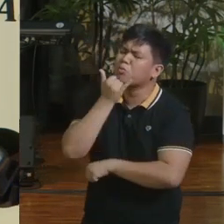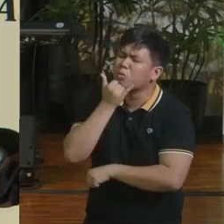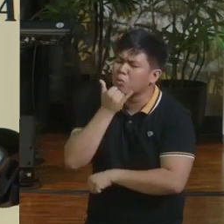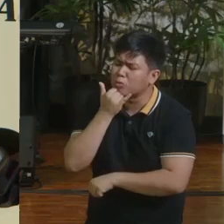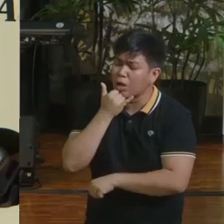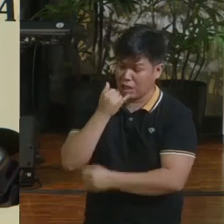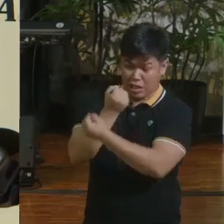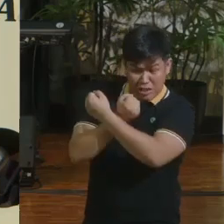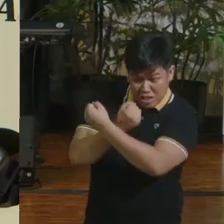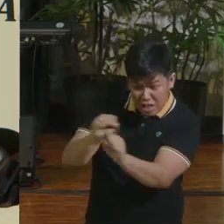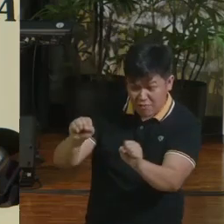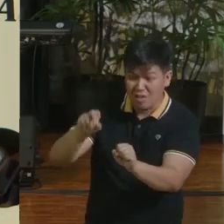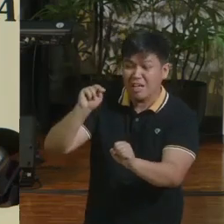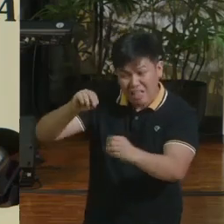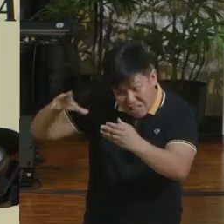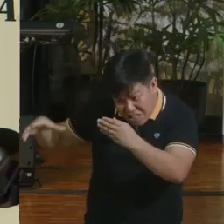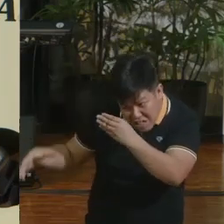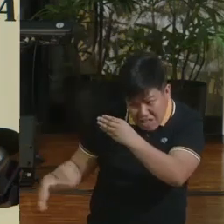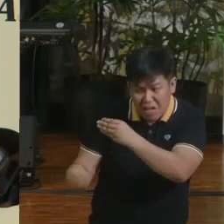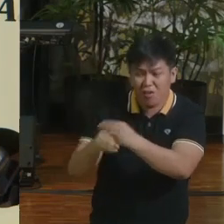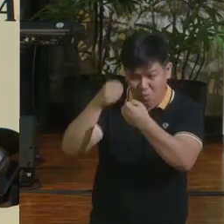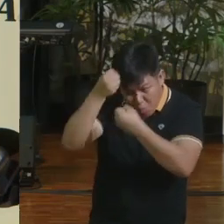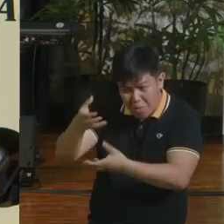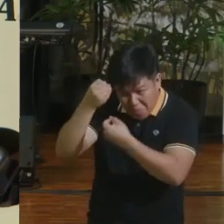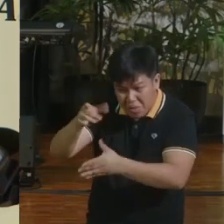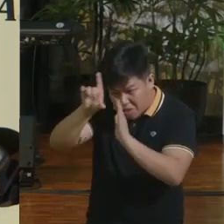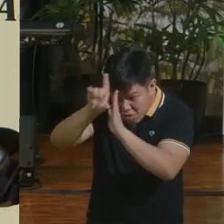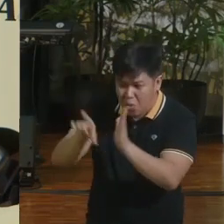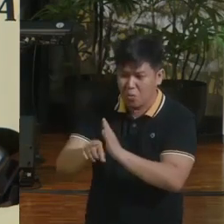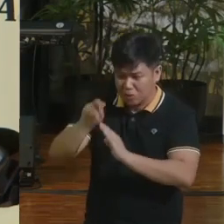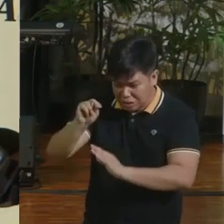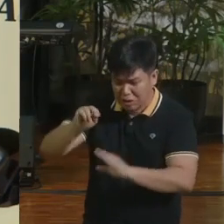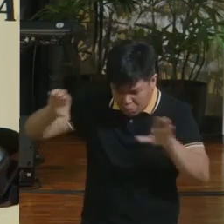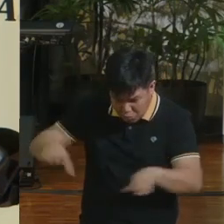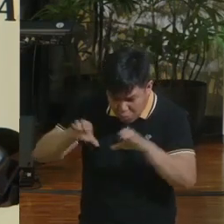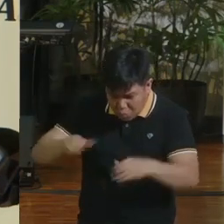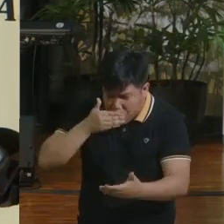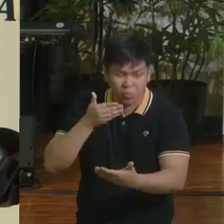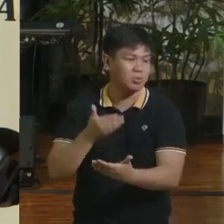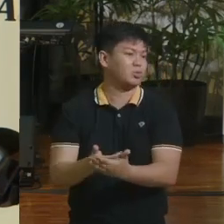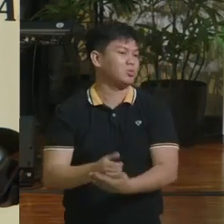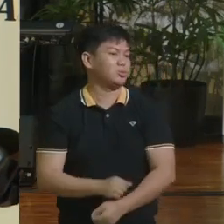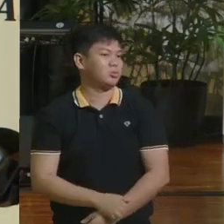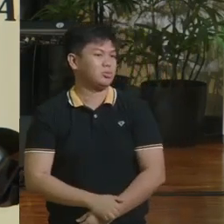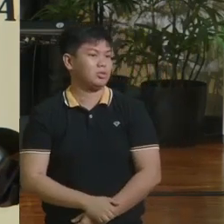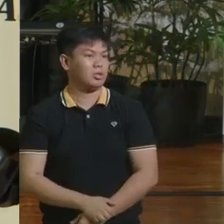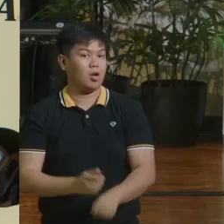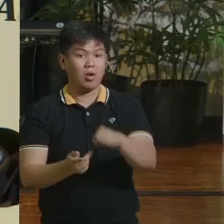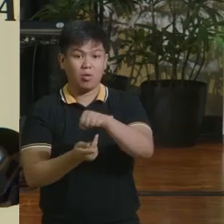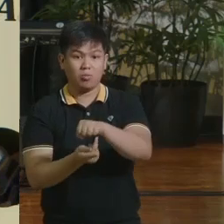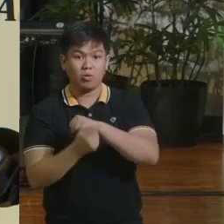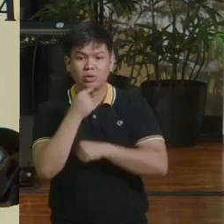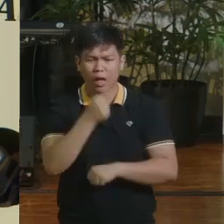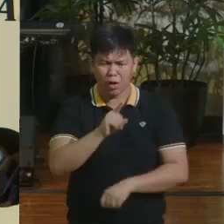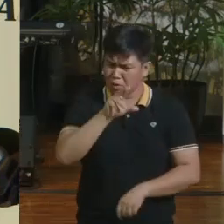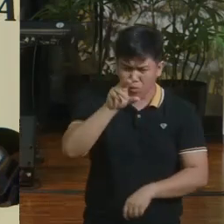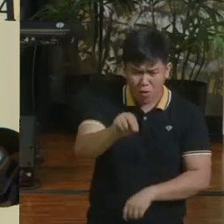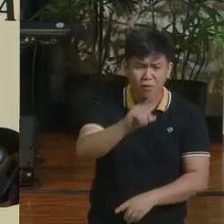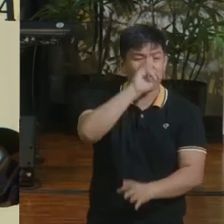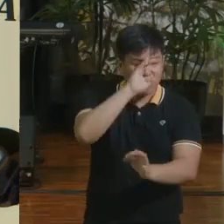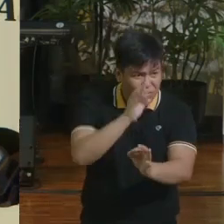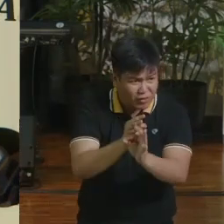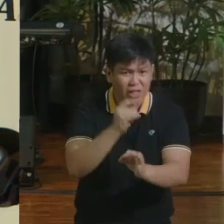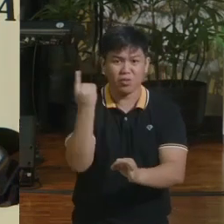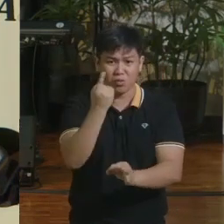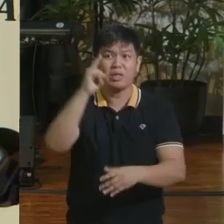ay hindi sa pamamagitan ng grasya lamang, sa pamamagitan ng pananampalataya lamang kay Kristo lamang,